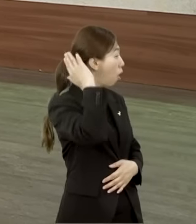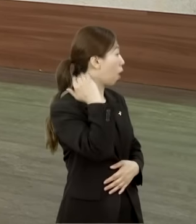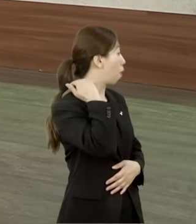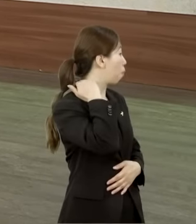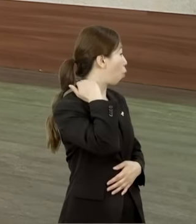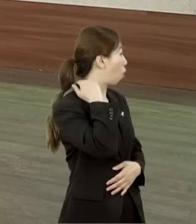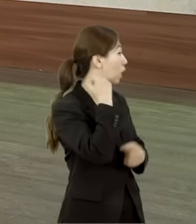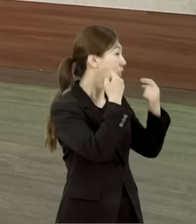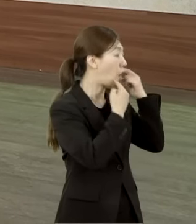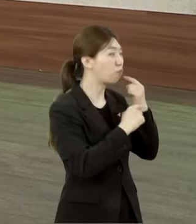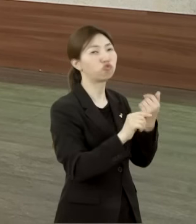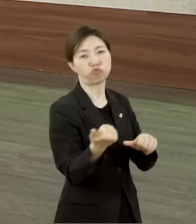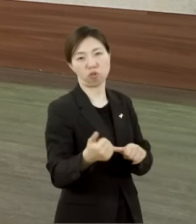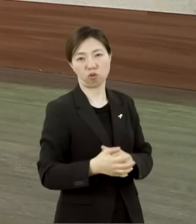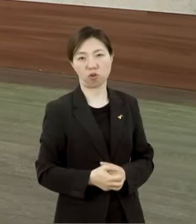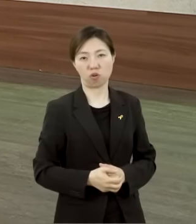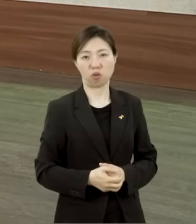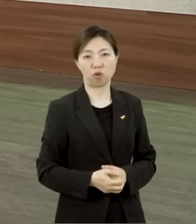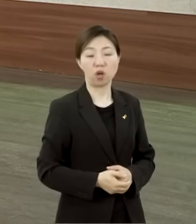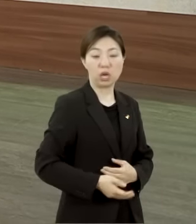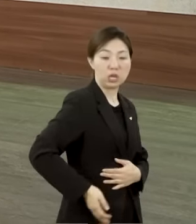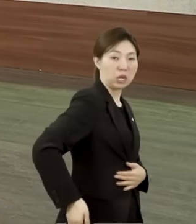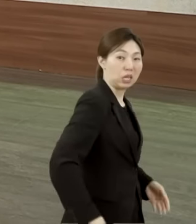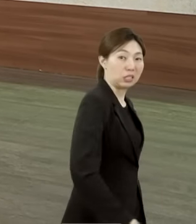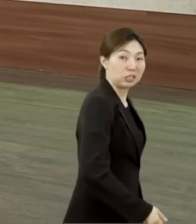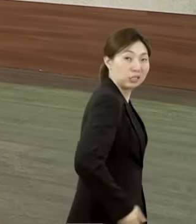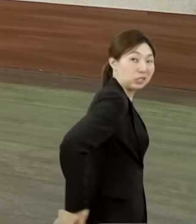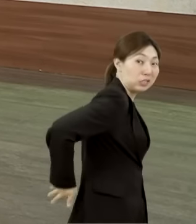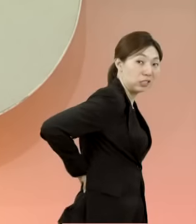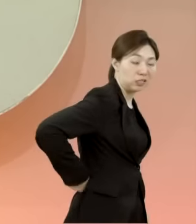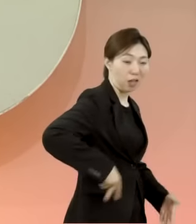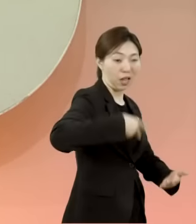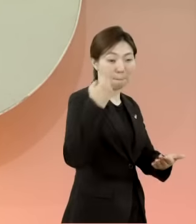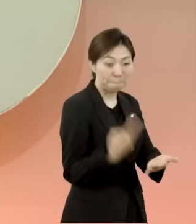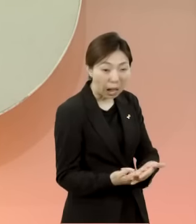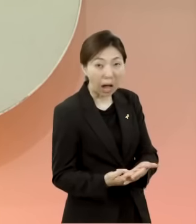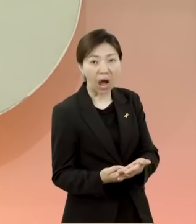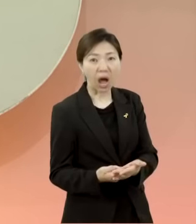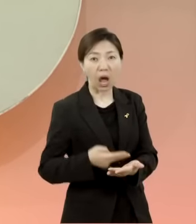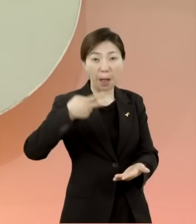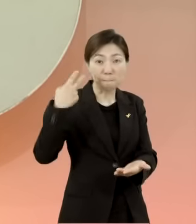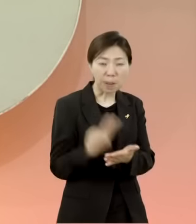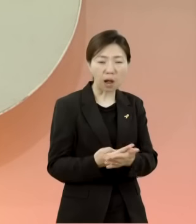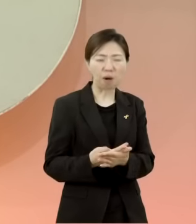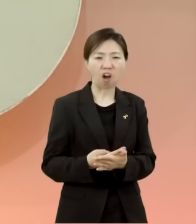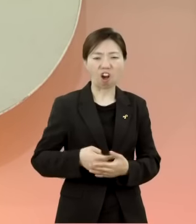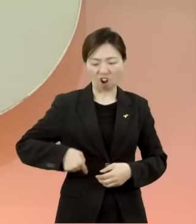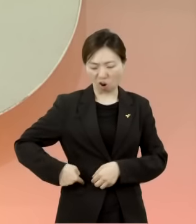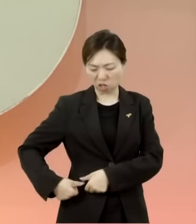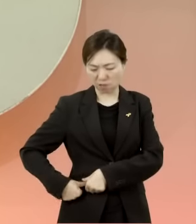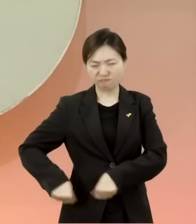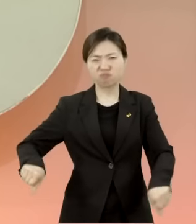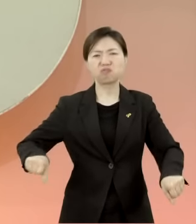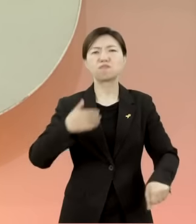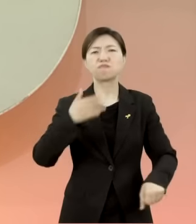여러분 머리나 목을 다치면 이건 죽는 거고요 등짝으로 떨어져도 이거는 어디 허리 하나